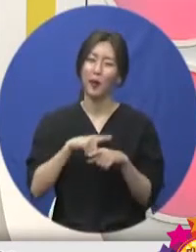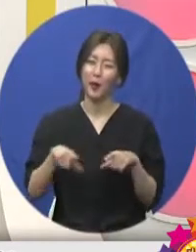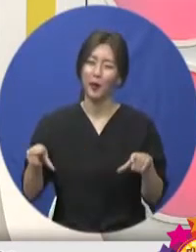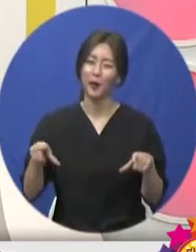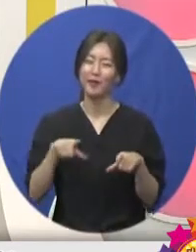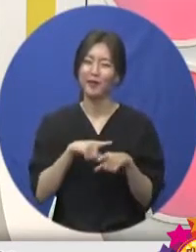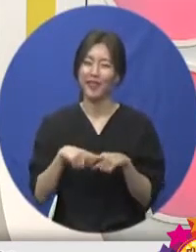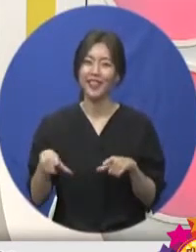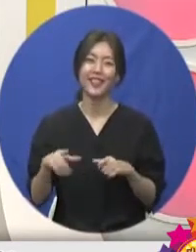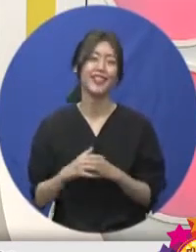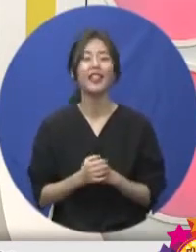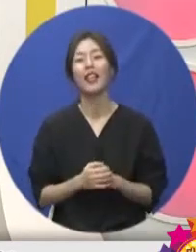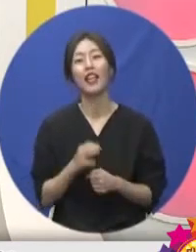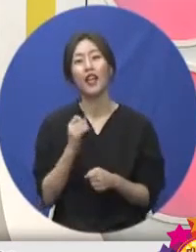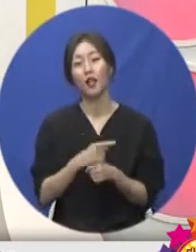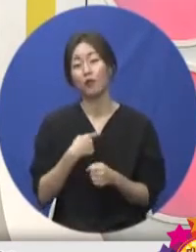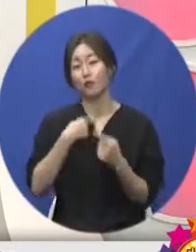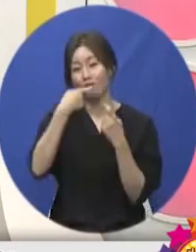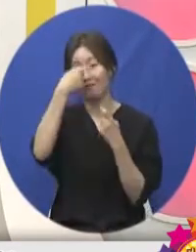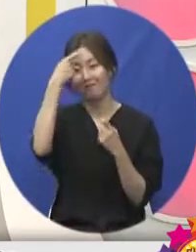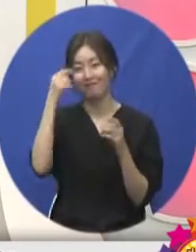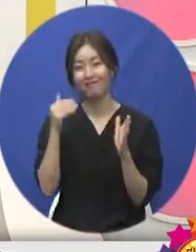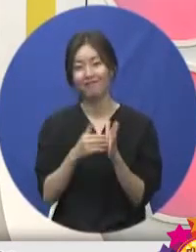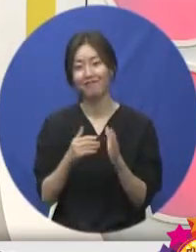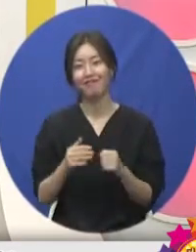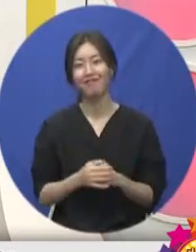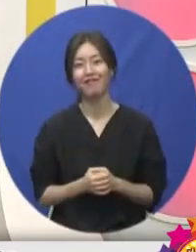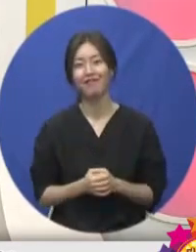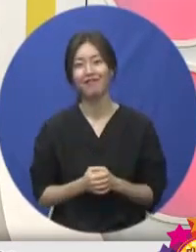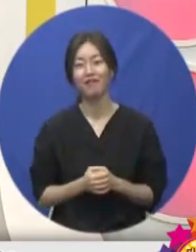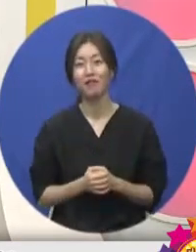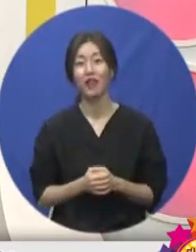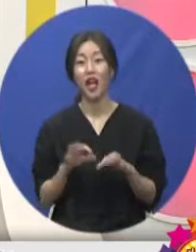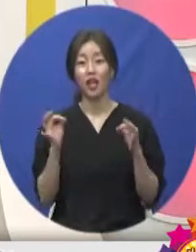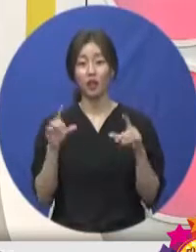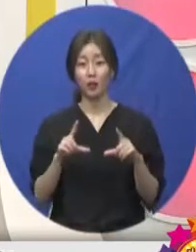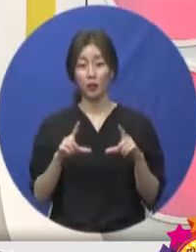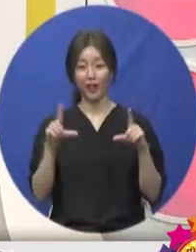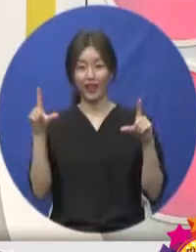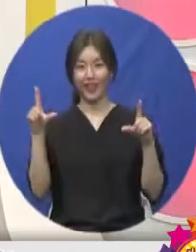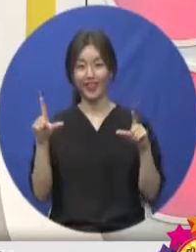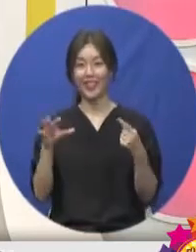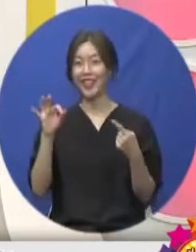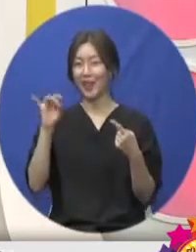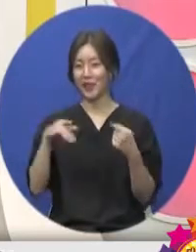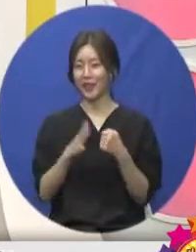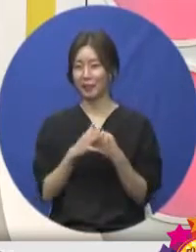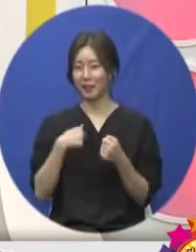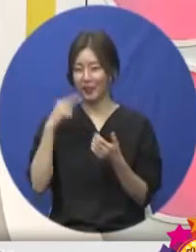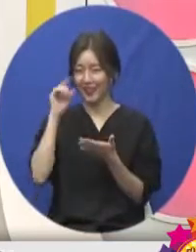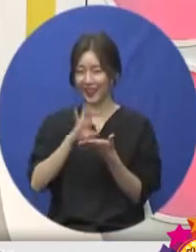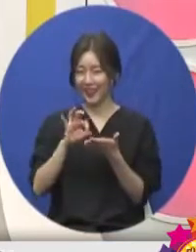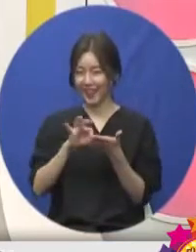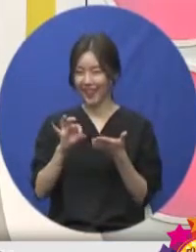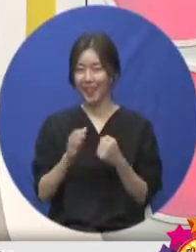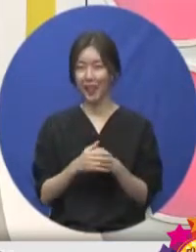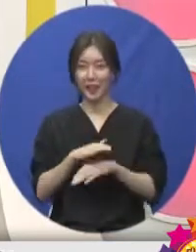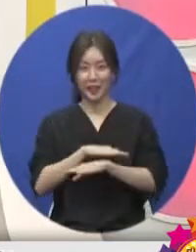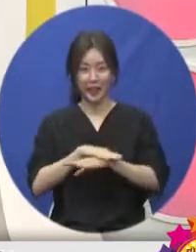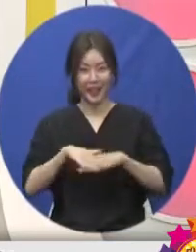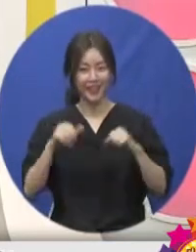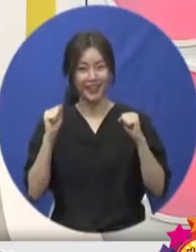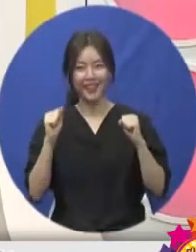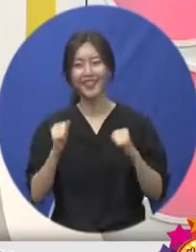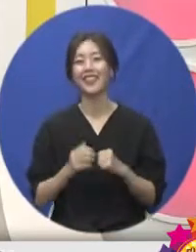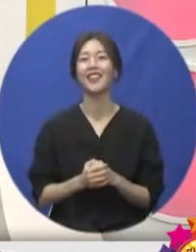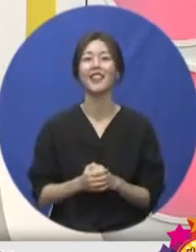아니 잘하세요. 그때 네. 우리가 그 장훈 뭐 누구나 장훈 안 우리 가요? 우리 금요일에 일을 장훈 분이니까 저희가 신경 많이 써드릴 테니까 잘해주세요. 응원